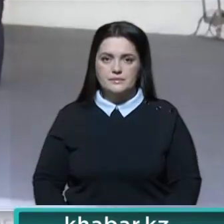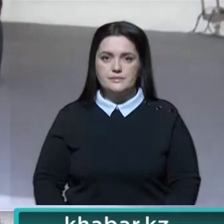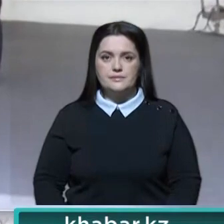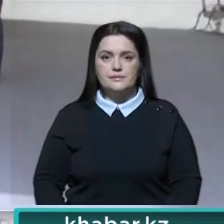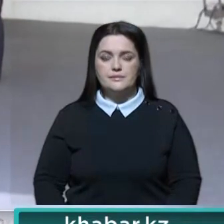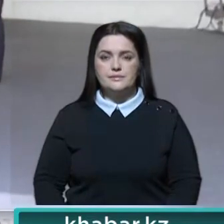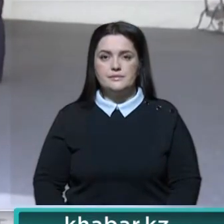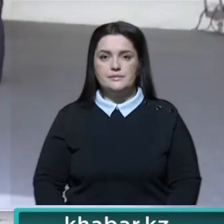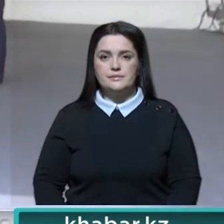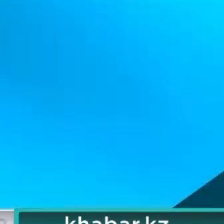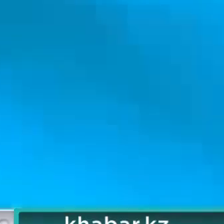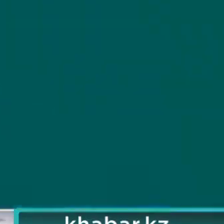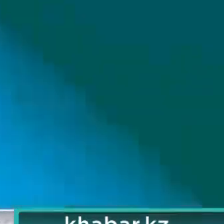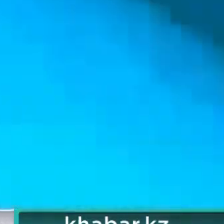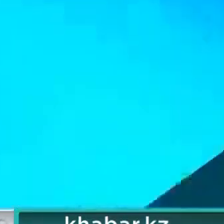Хабар, Алматы.